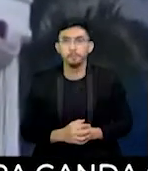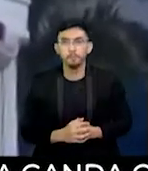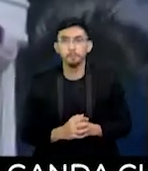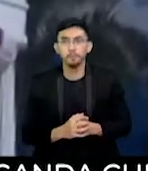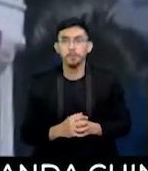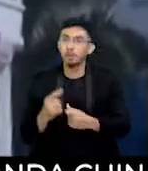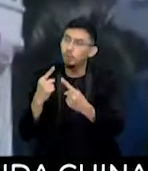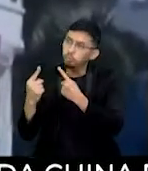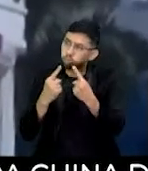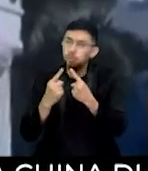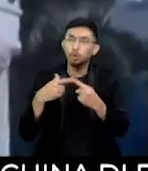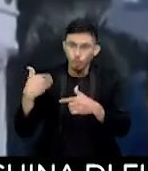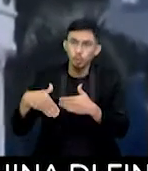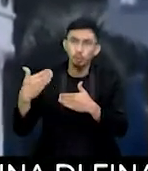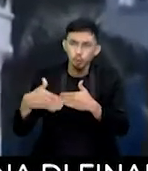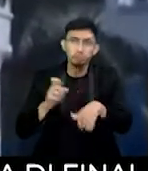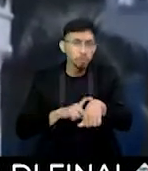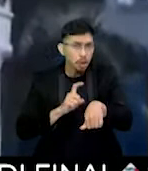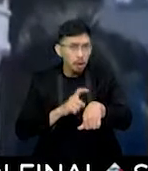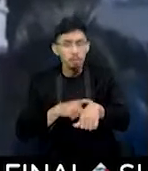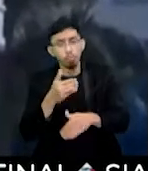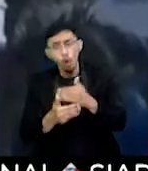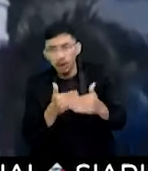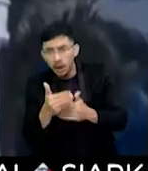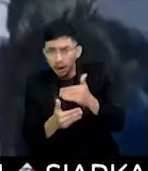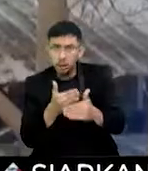terus melakukan komunikasi.